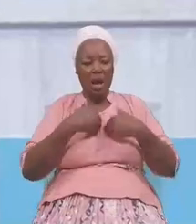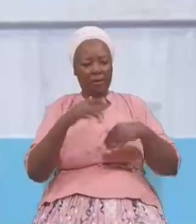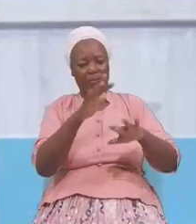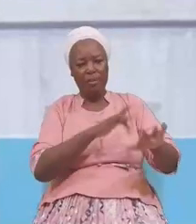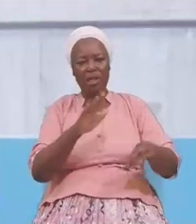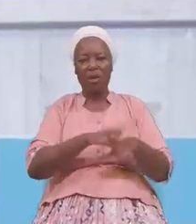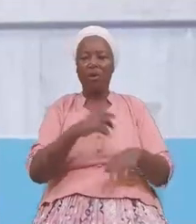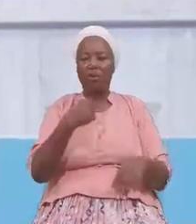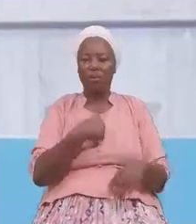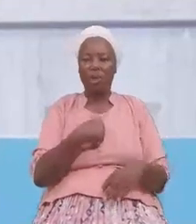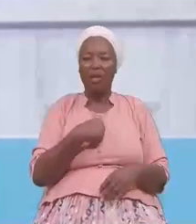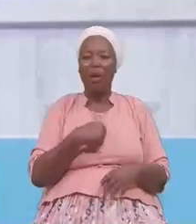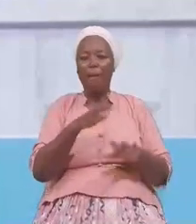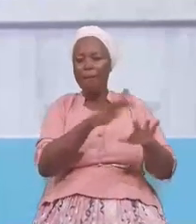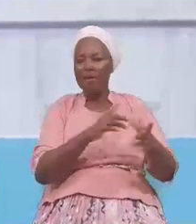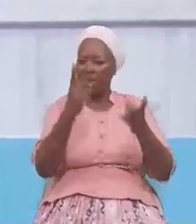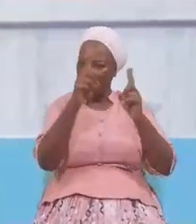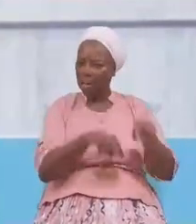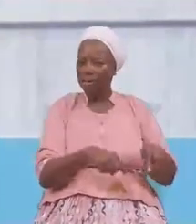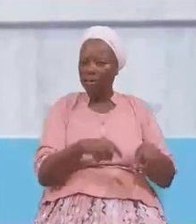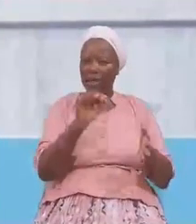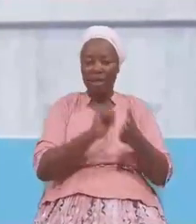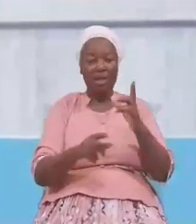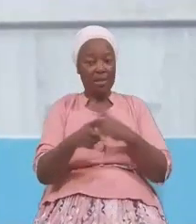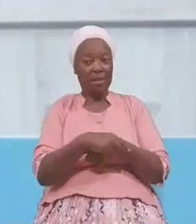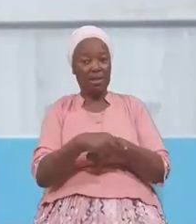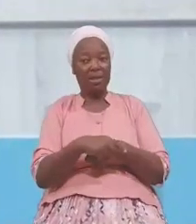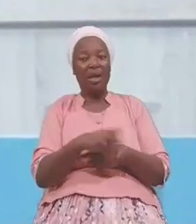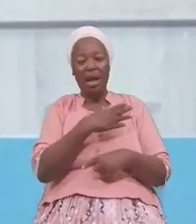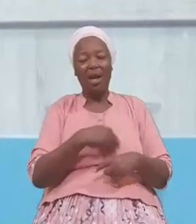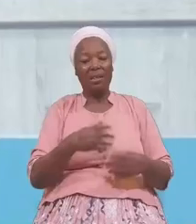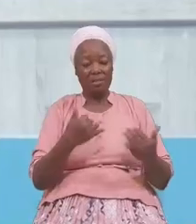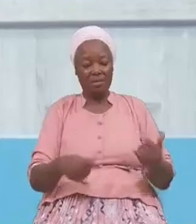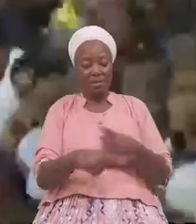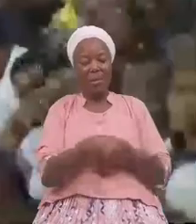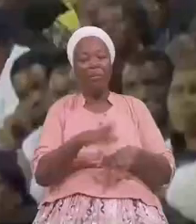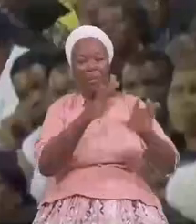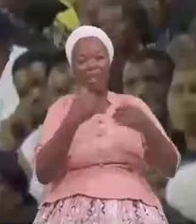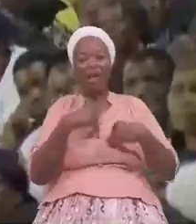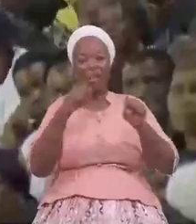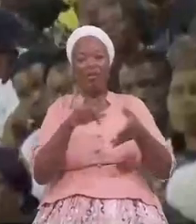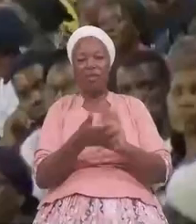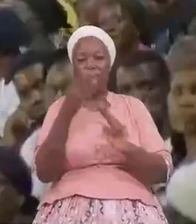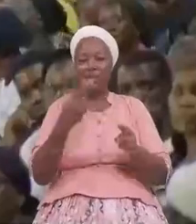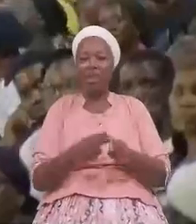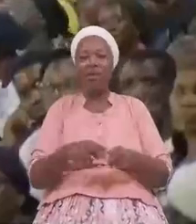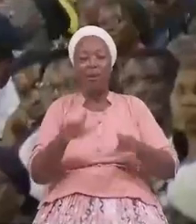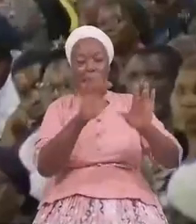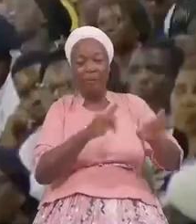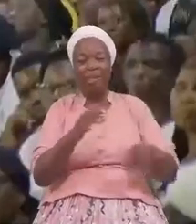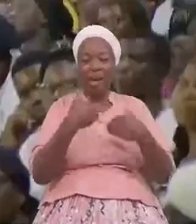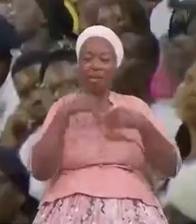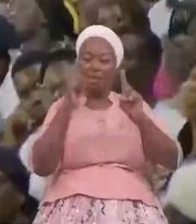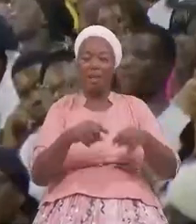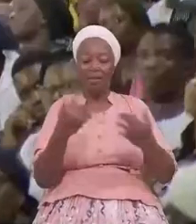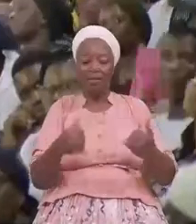La miséricorde est venue ce jour-là. La miséricorde aussi est venue aujourd'hui. J'ai dit la miséricorde est venue aujourd'hui.